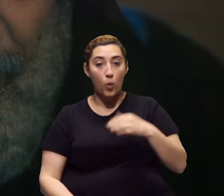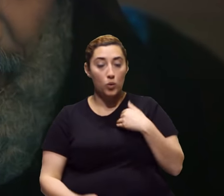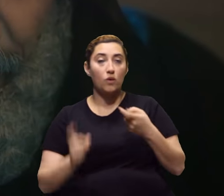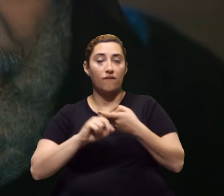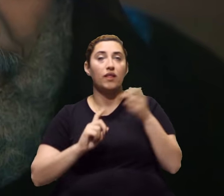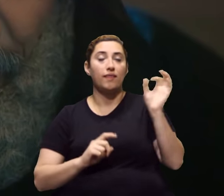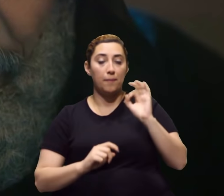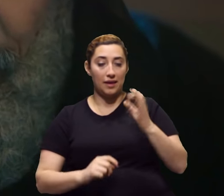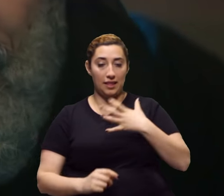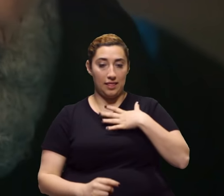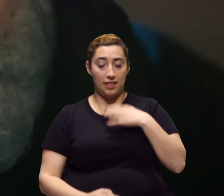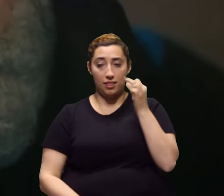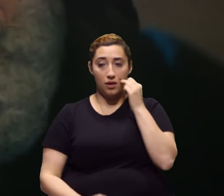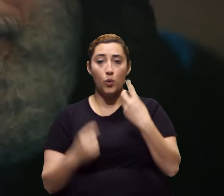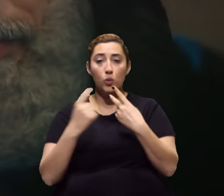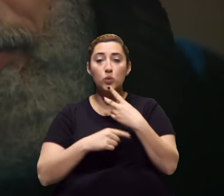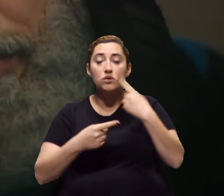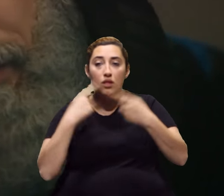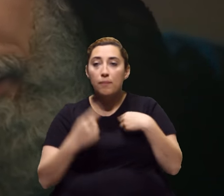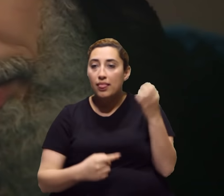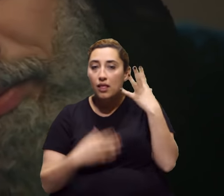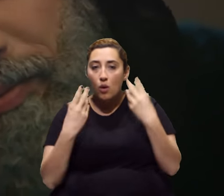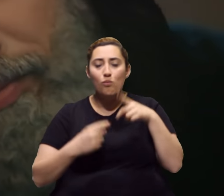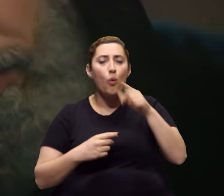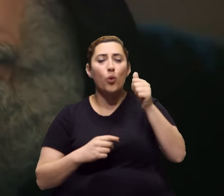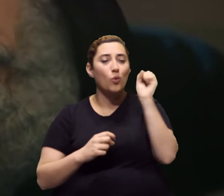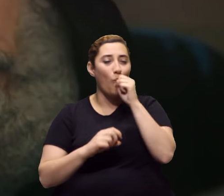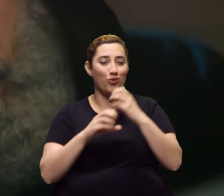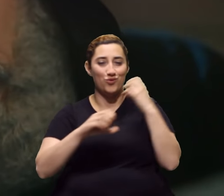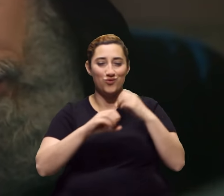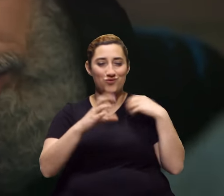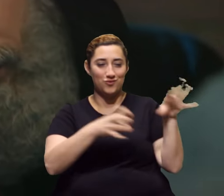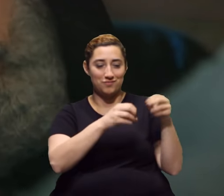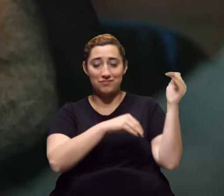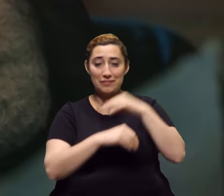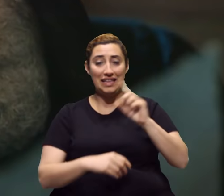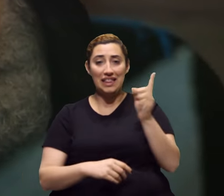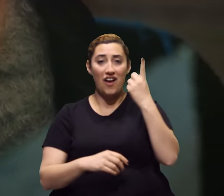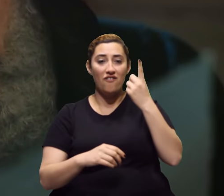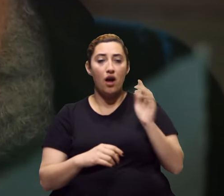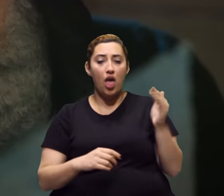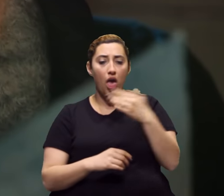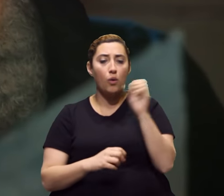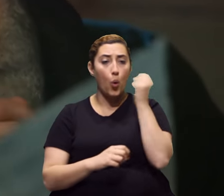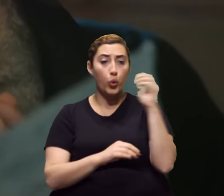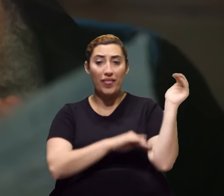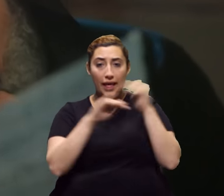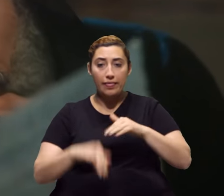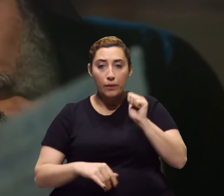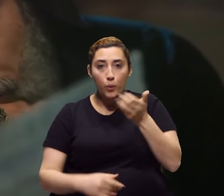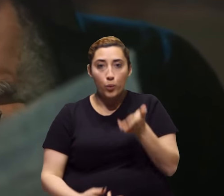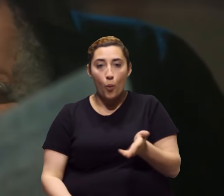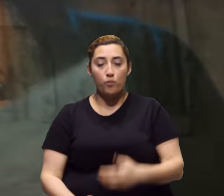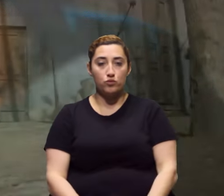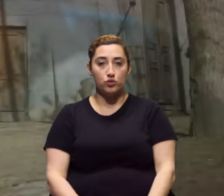dahi bizzat Yunus Ağam'ın ağzından işittim. O gün odundan gelip ilk kez dergaha eğri odun getirdiği gün imiş.